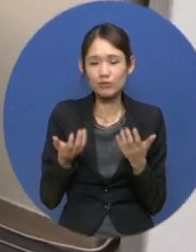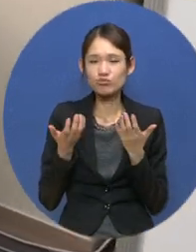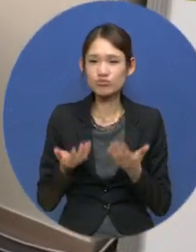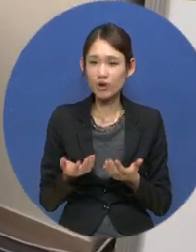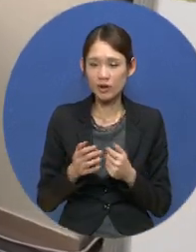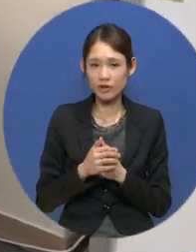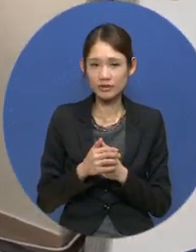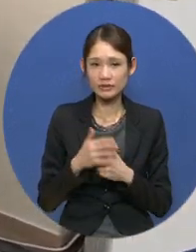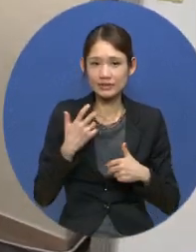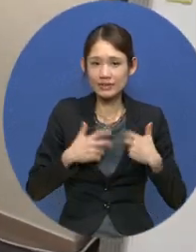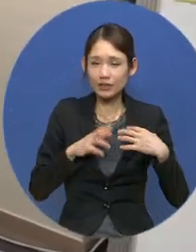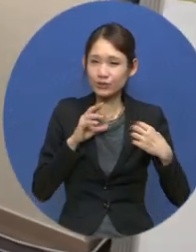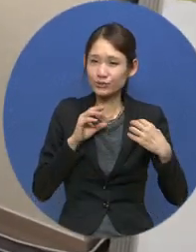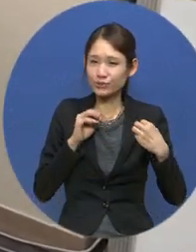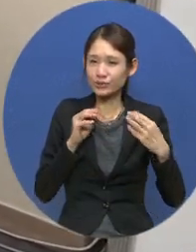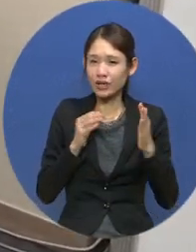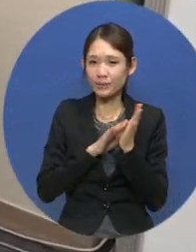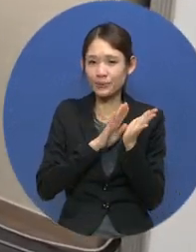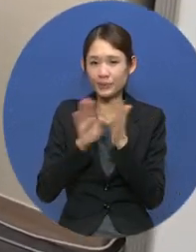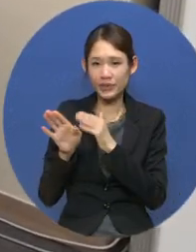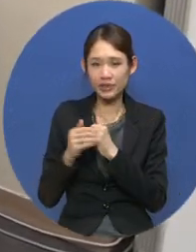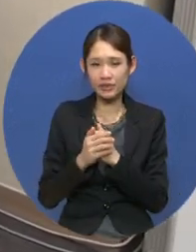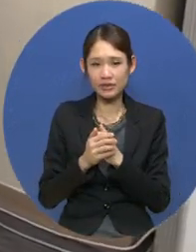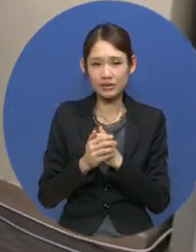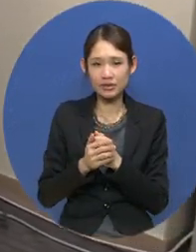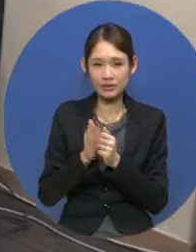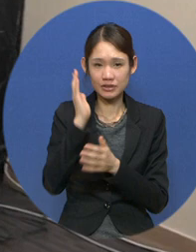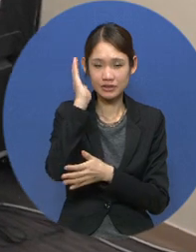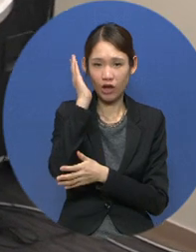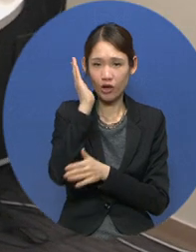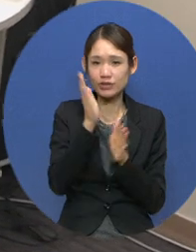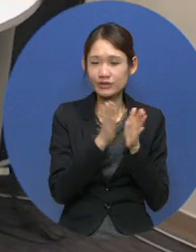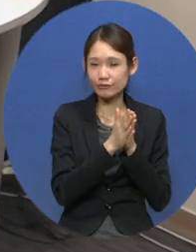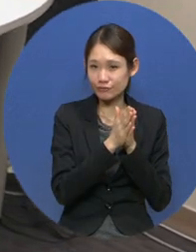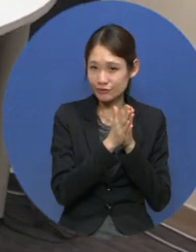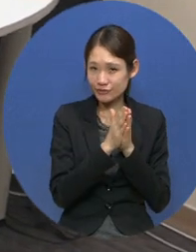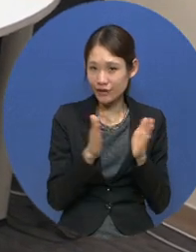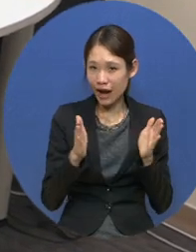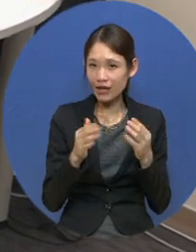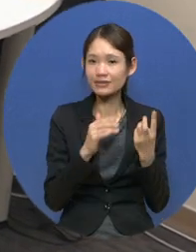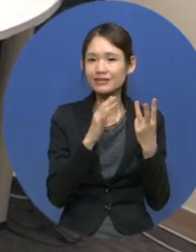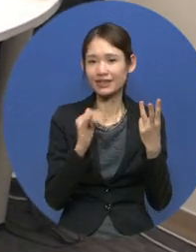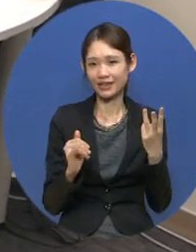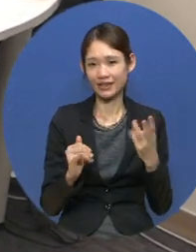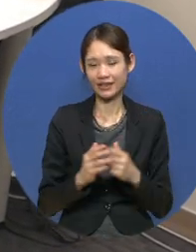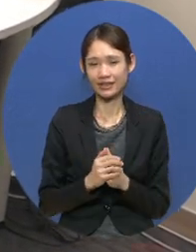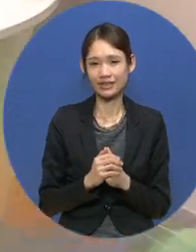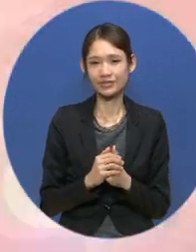즐거운 수다 타임을 뒤로 하고 본격적으로 연기 수업에 돌입하는 세 사람.